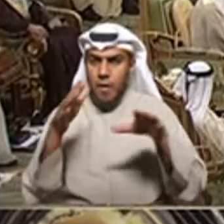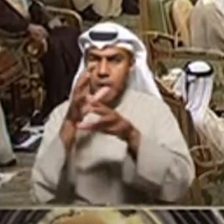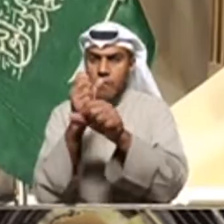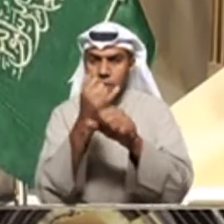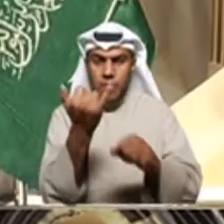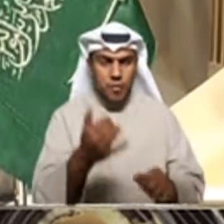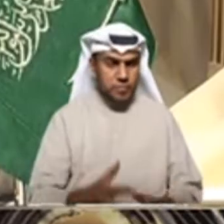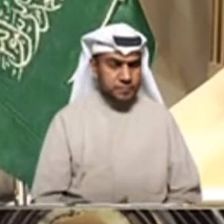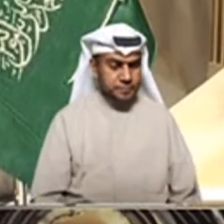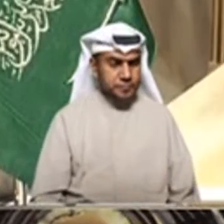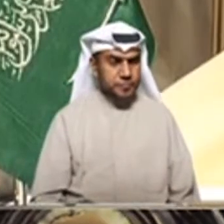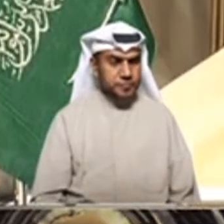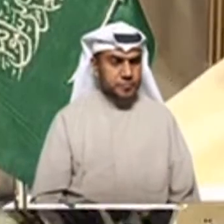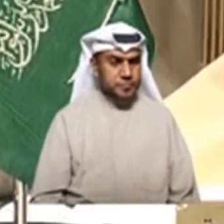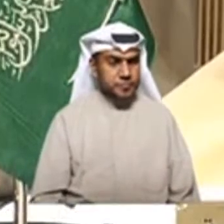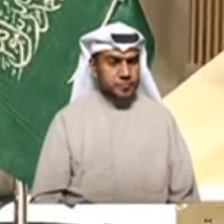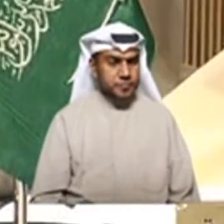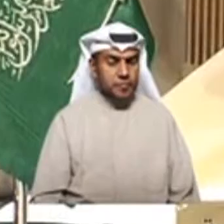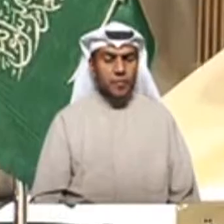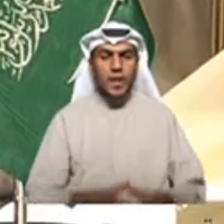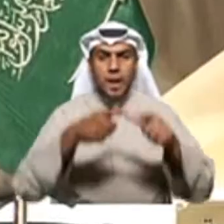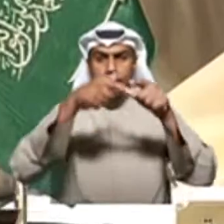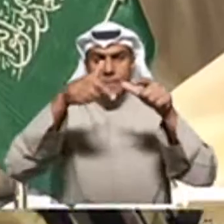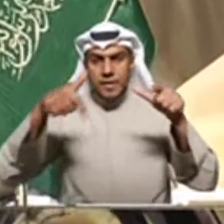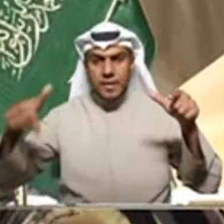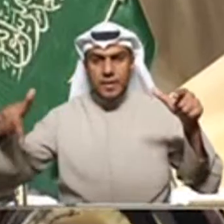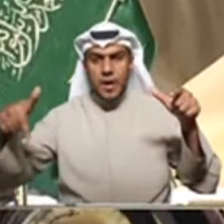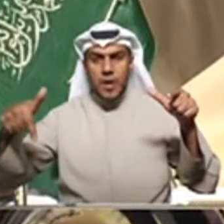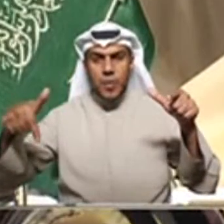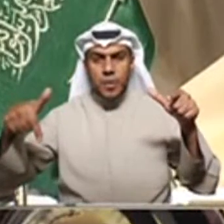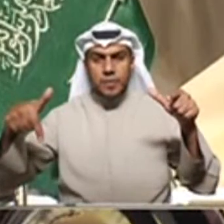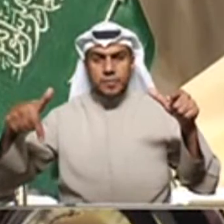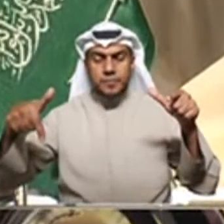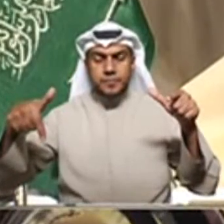المنطقة. لقد قام مجلس التعاون